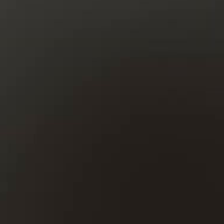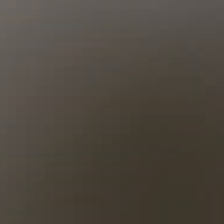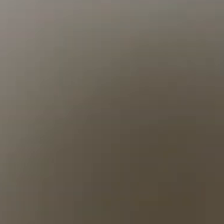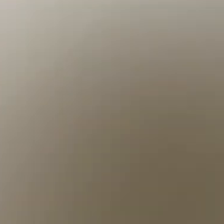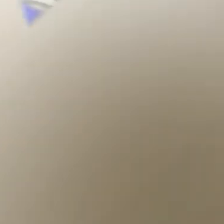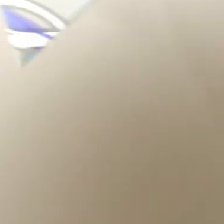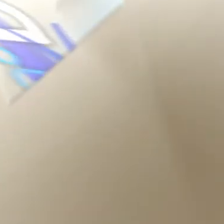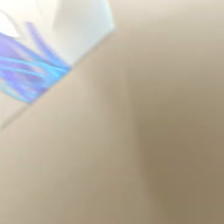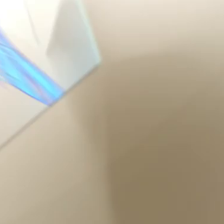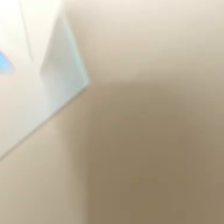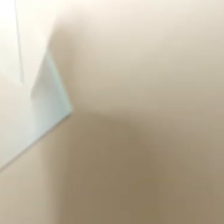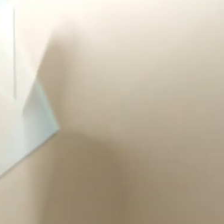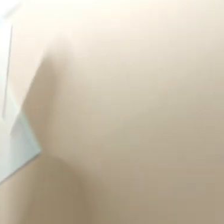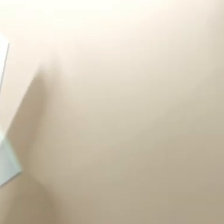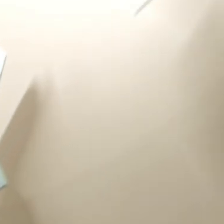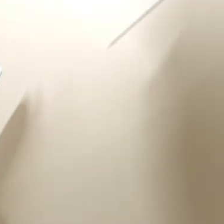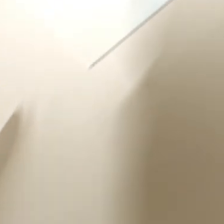Dziękujemy.